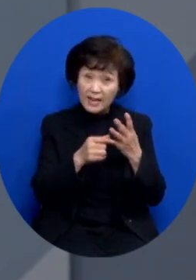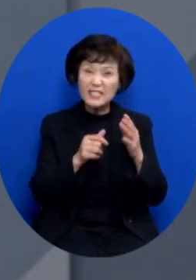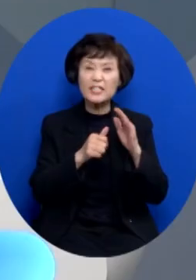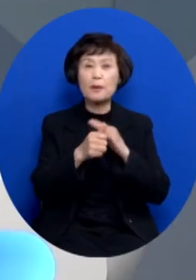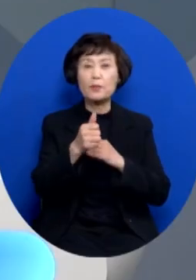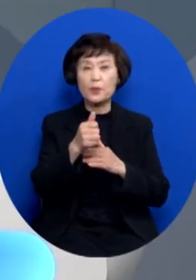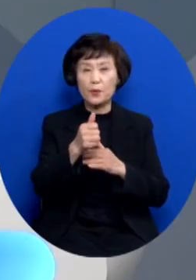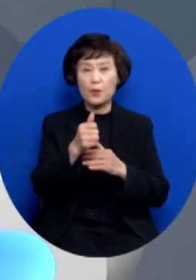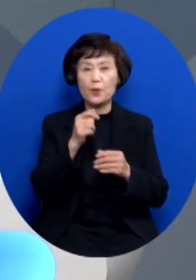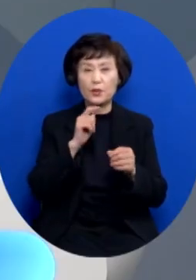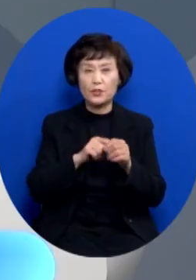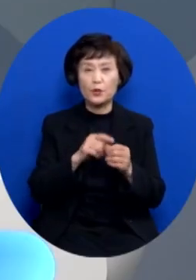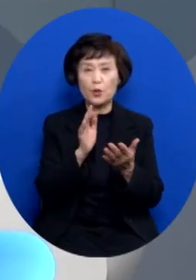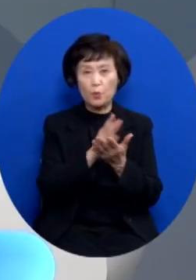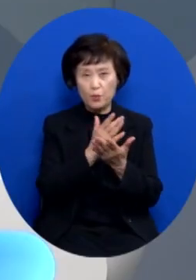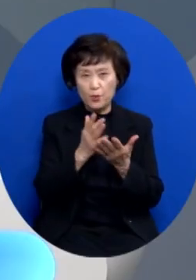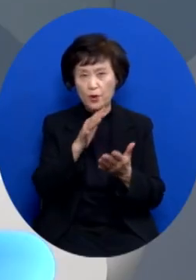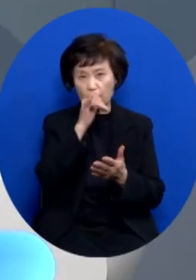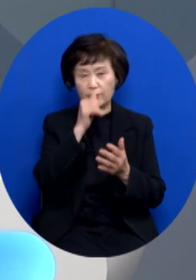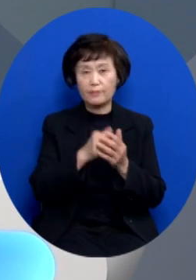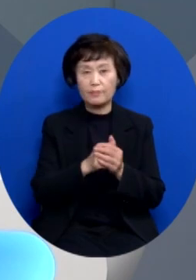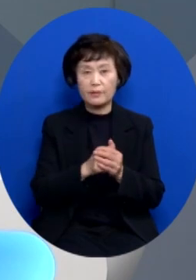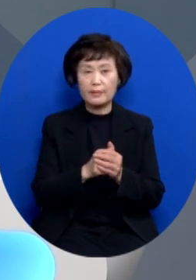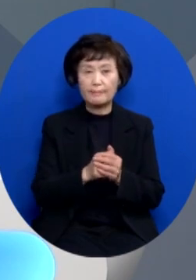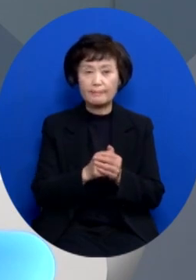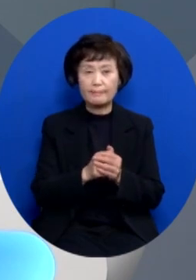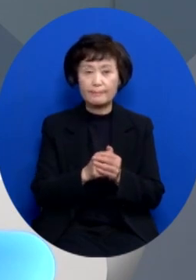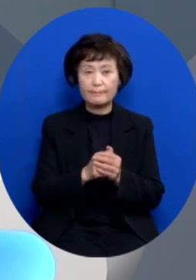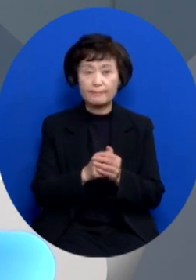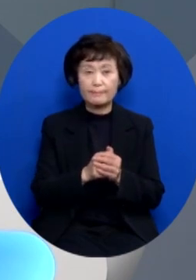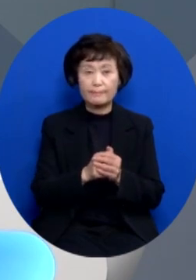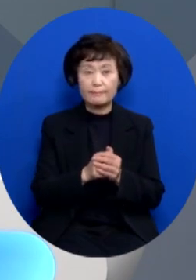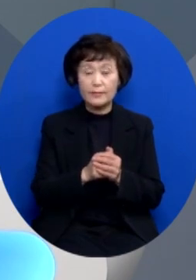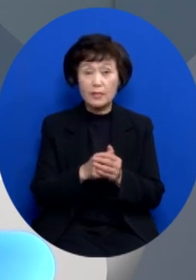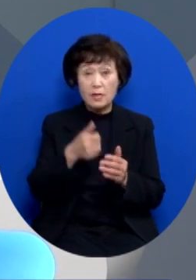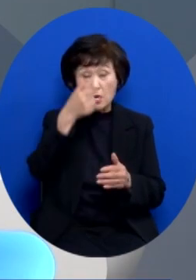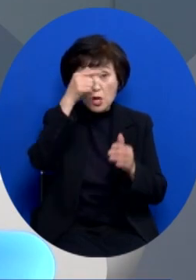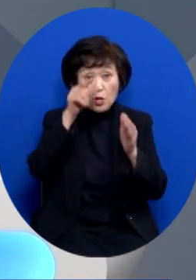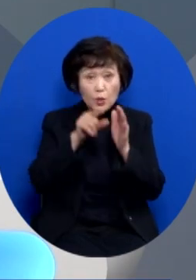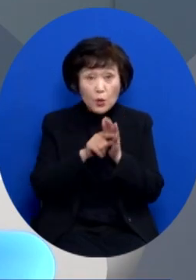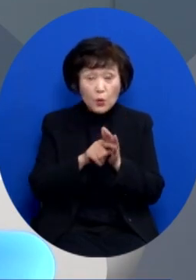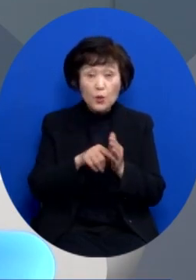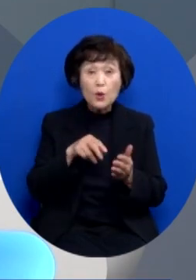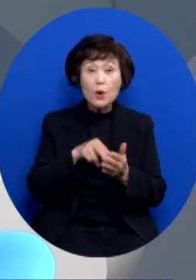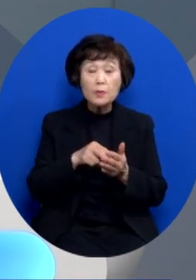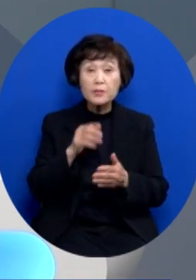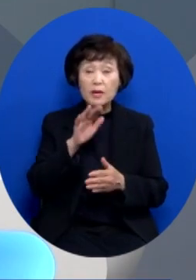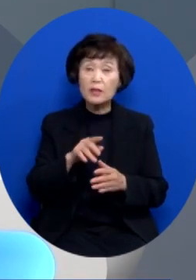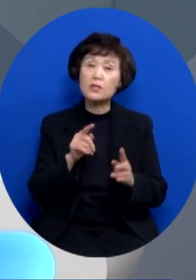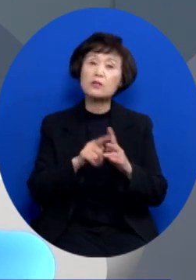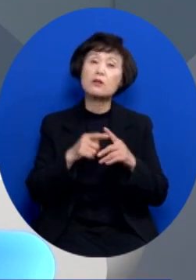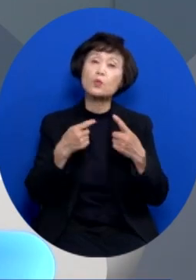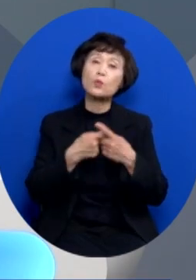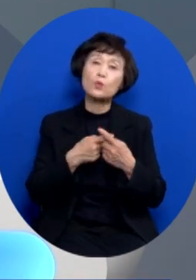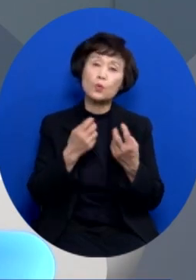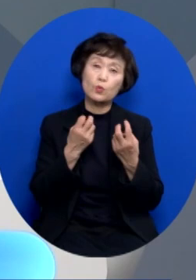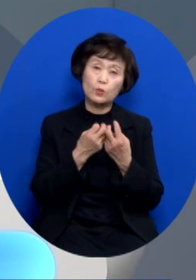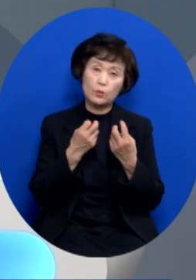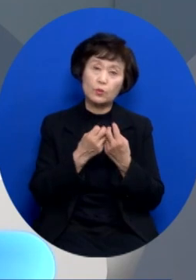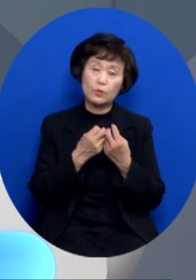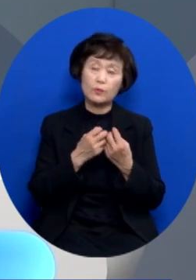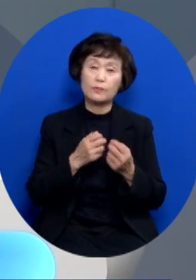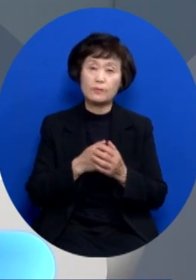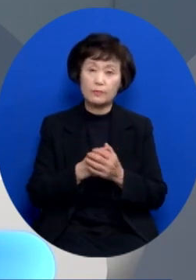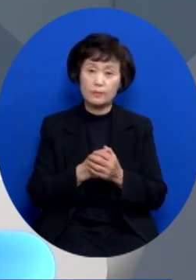하고 있습니다. 네, 인권에도 다양한 유형들이 있는데 네. 기독교 관점에서 인권을 어떻게 이해해야 될지 한번